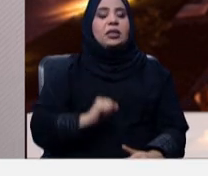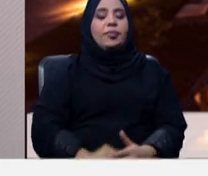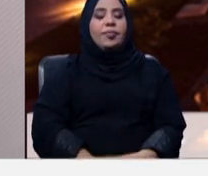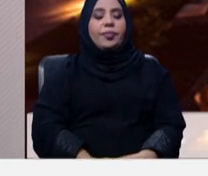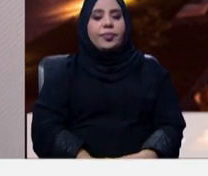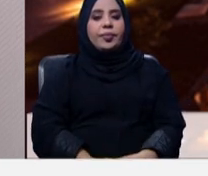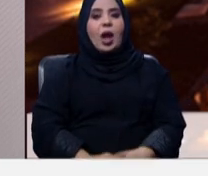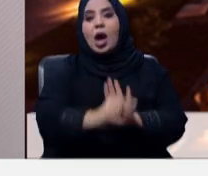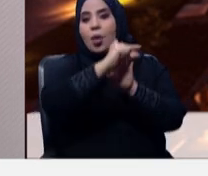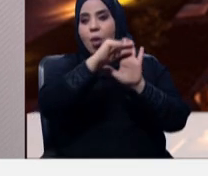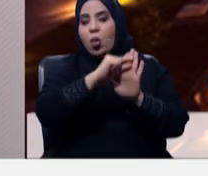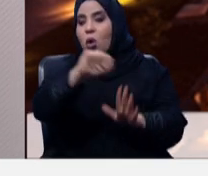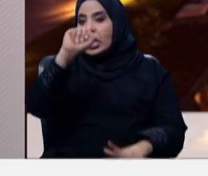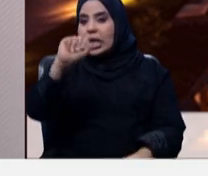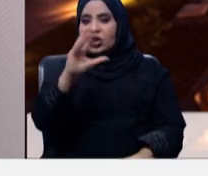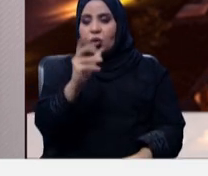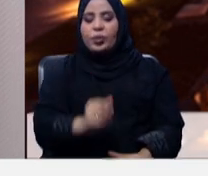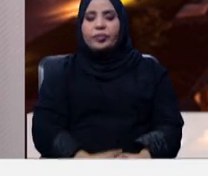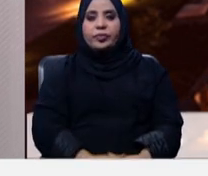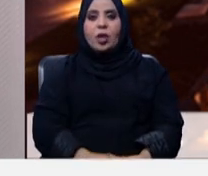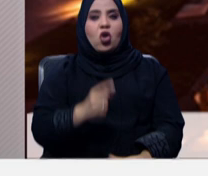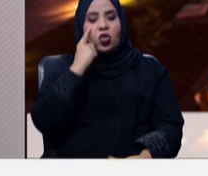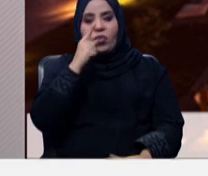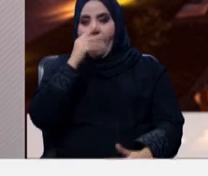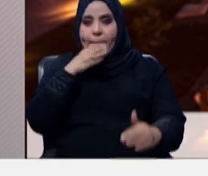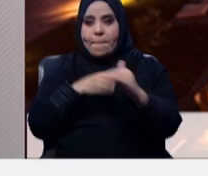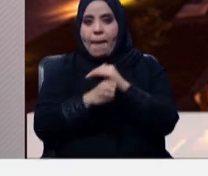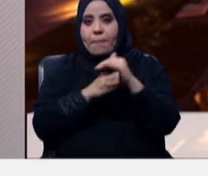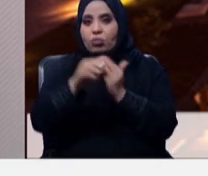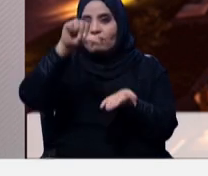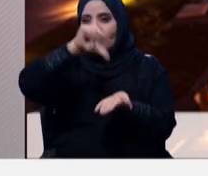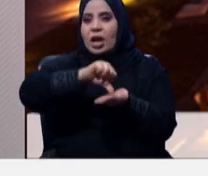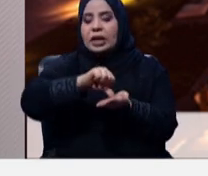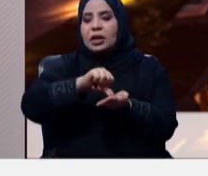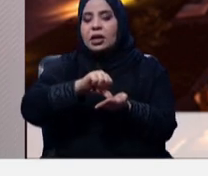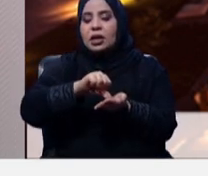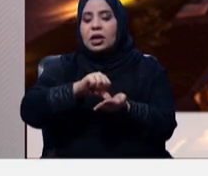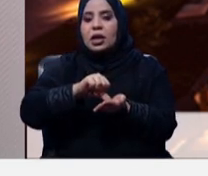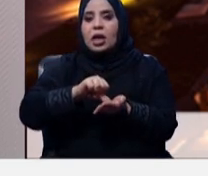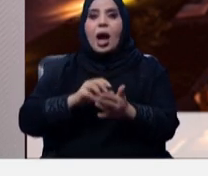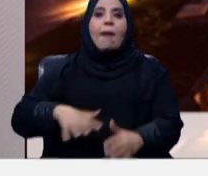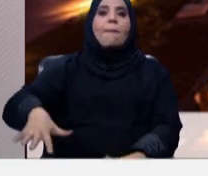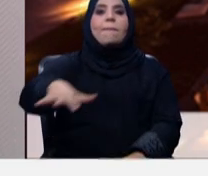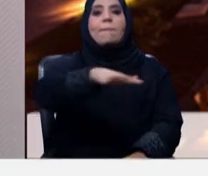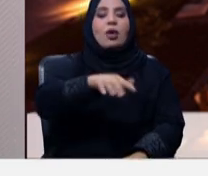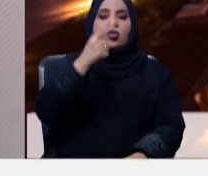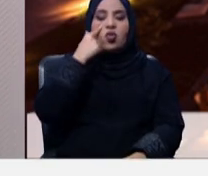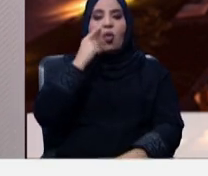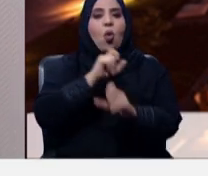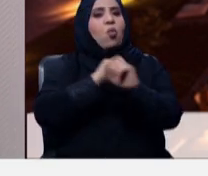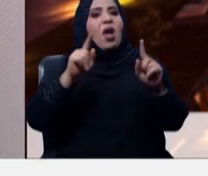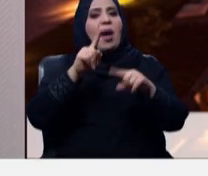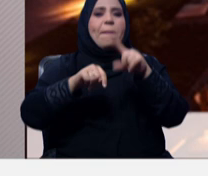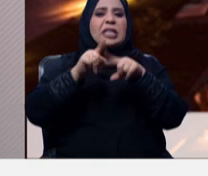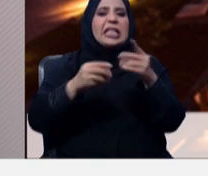عن طبعا التدخلات الإيرانية على التي أثرت على استقرار وأمن الخليج